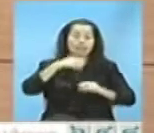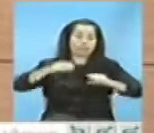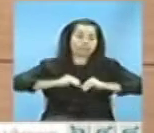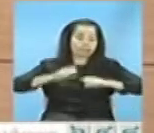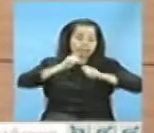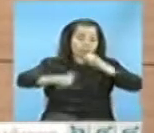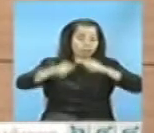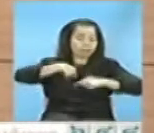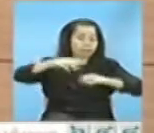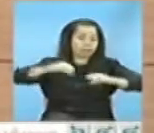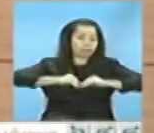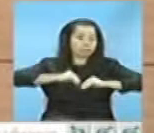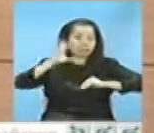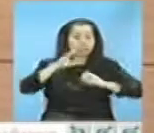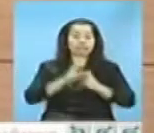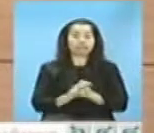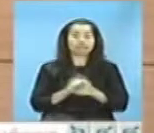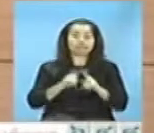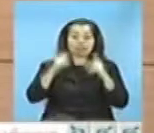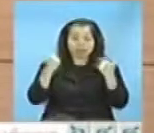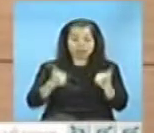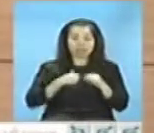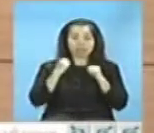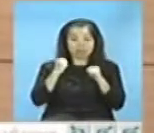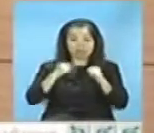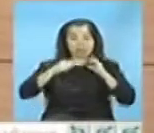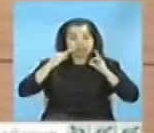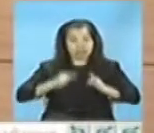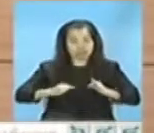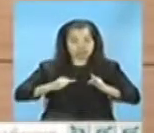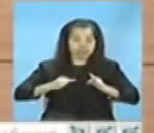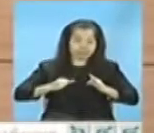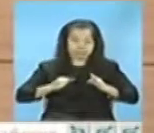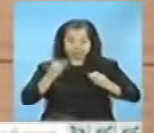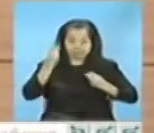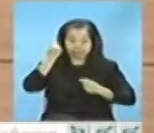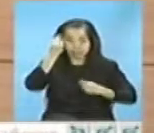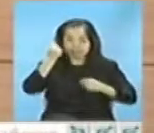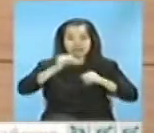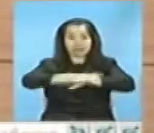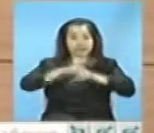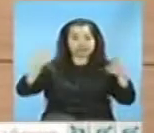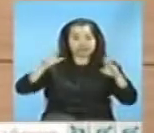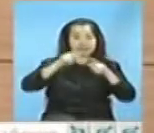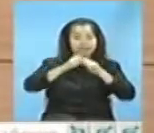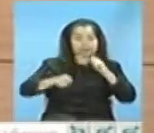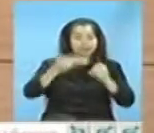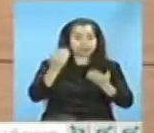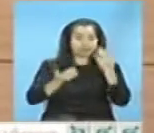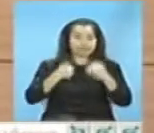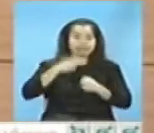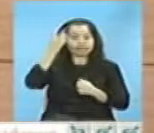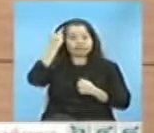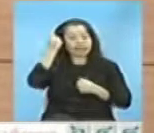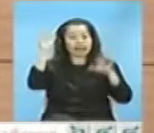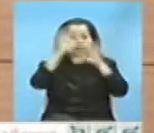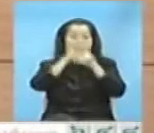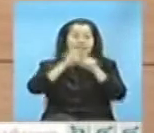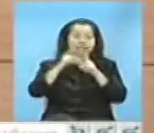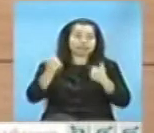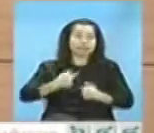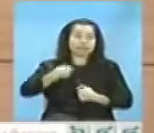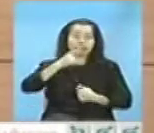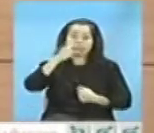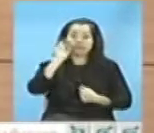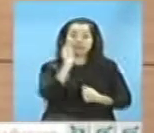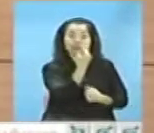ฐธรรมนูญแต่วันนี้ผมก็กำลังจะต้องตัดสินใจบนทางเลือกที่ผมจะต้องยกเลิกรัฐธรรมนูญเองซึ่งก็เสมือนกับว่าผมกำลังจะต้